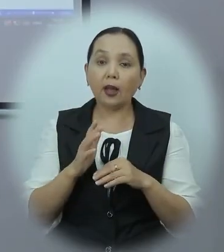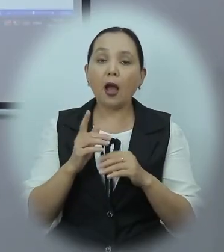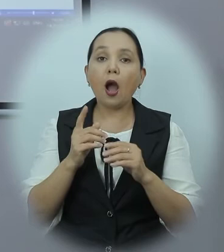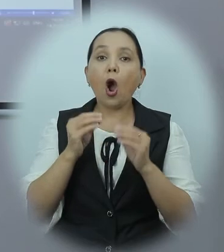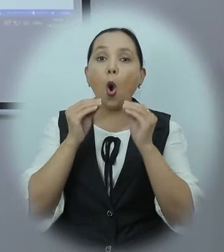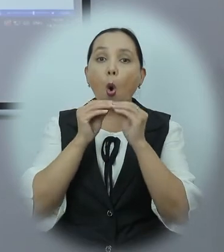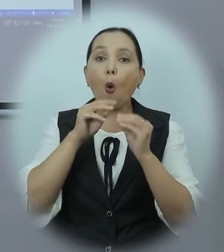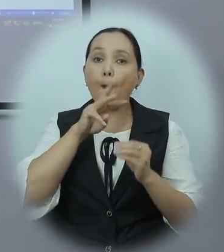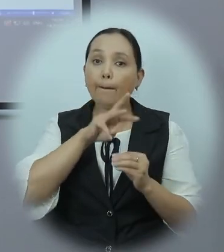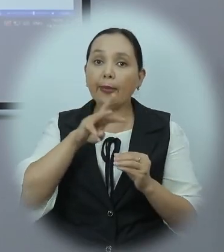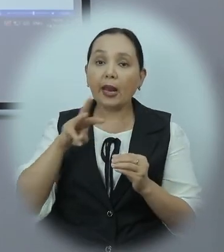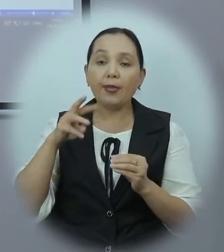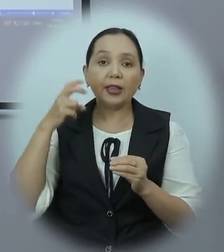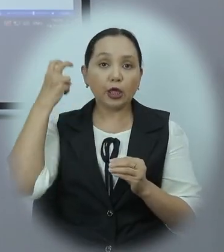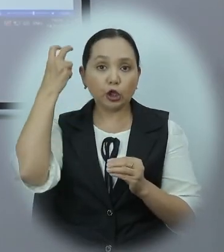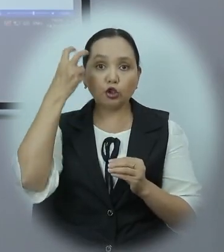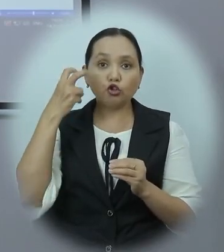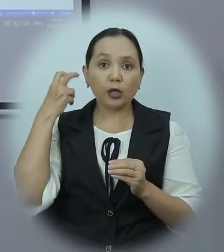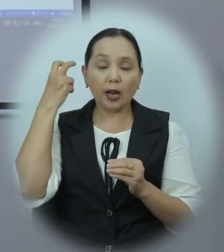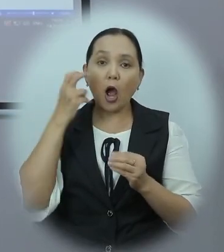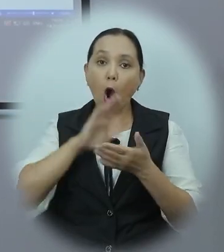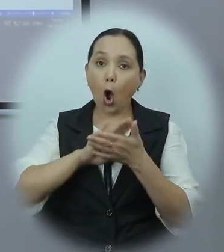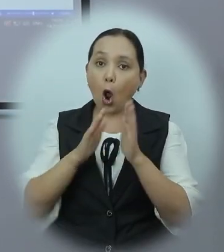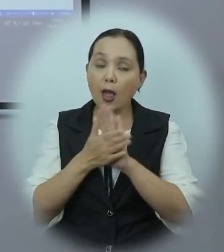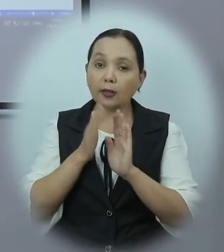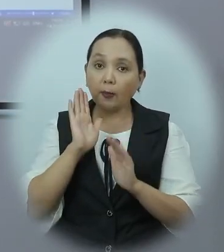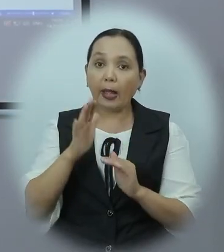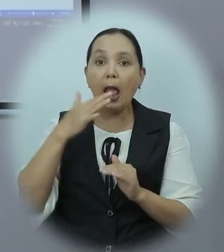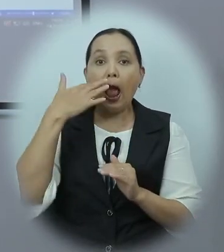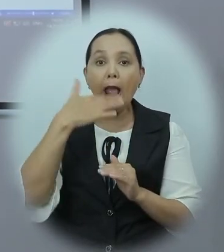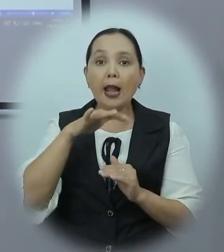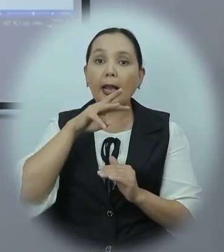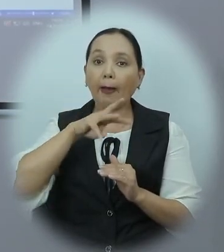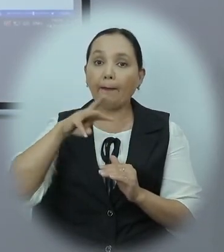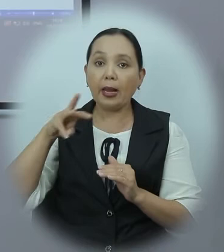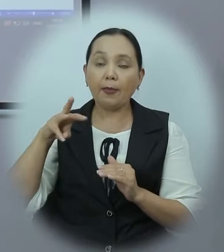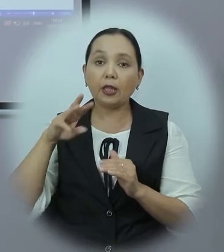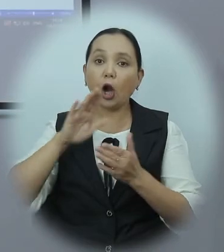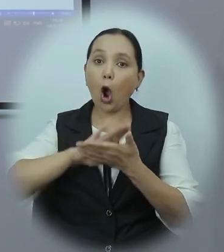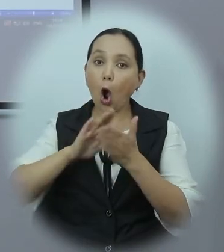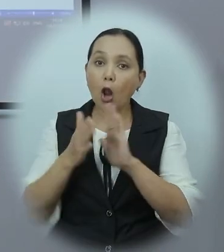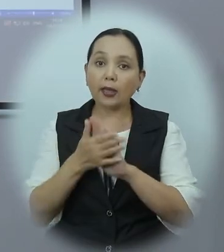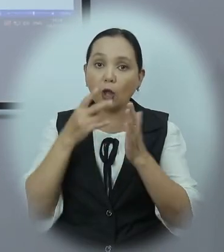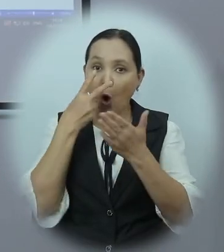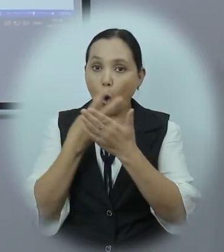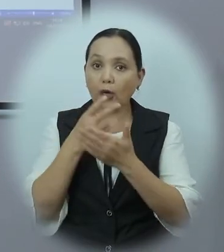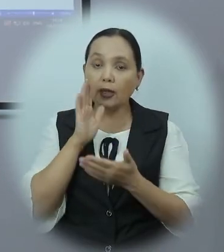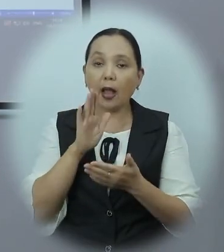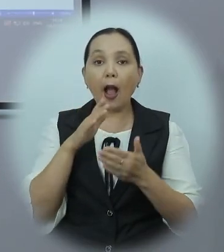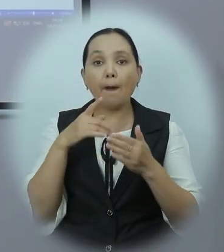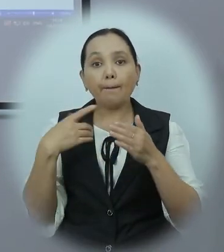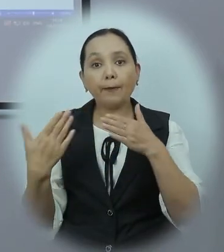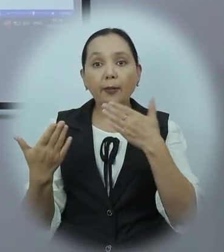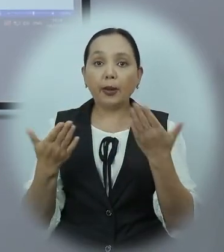10 mm'dagi jingalak holati bilan 50 mm'lik holatini ko'radigan bo'lsak,